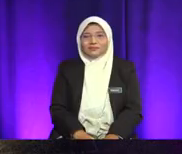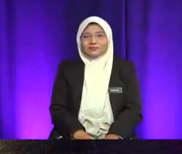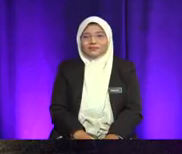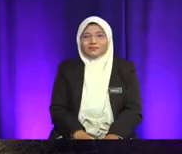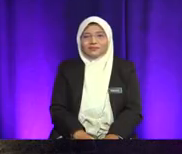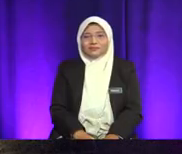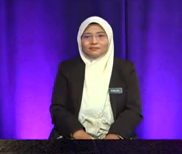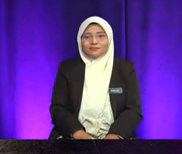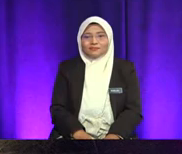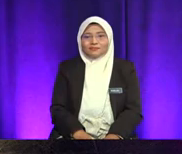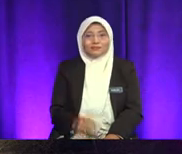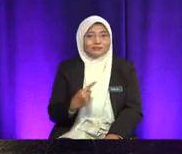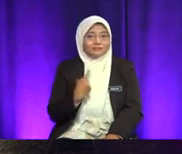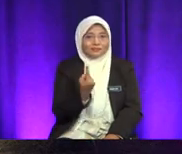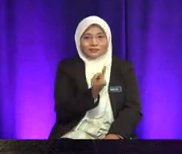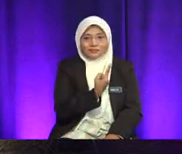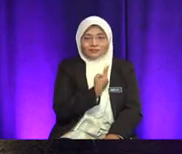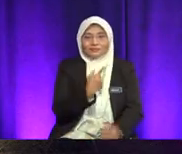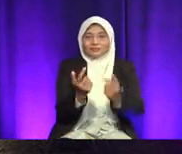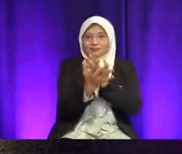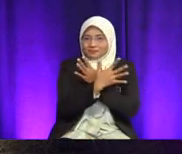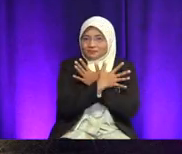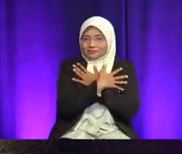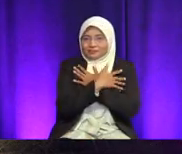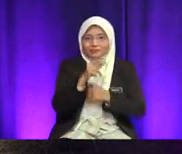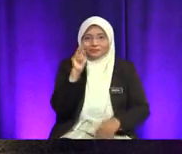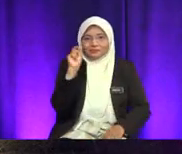Kembali lagi bersama kami dalam titik-titik